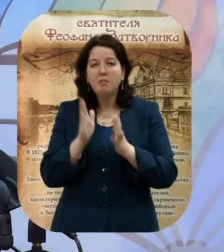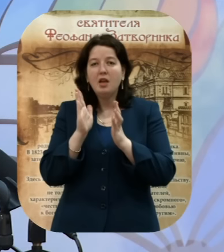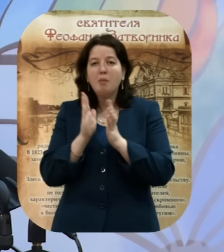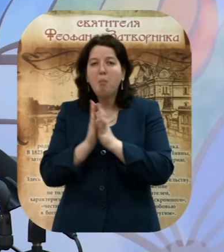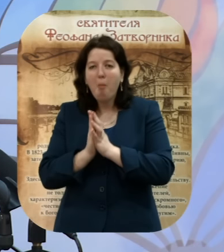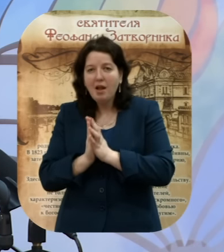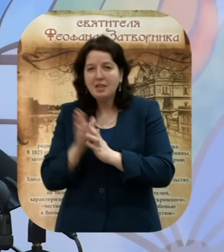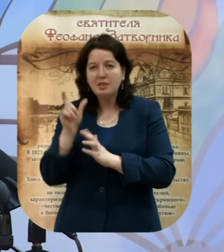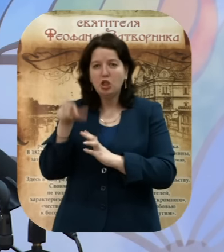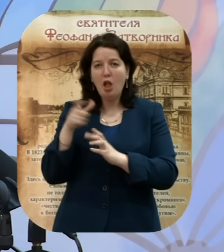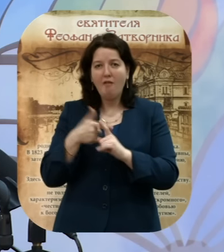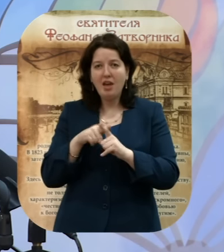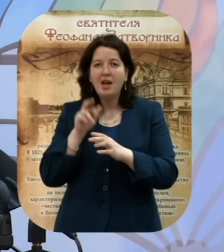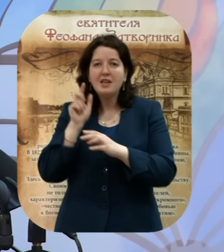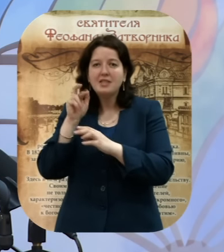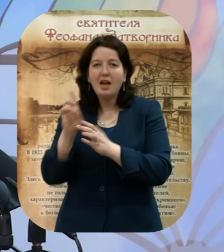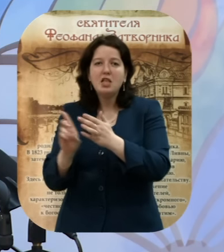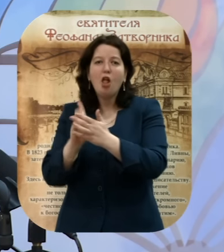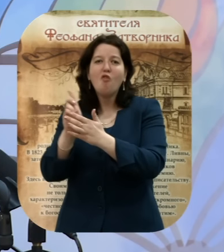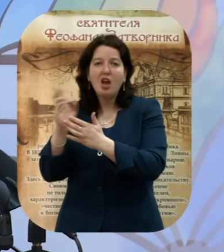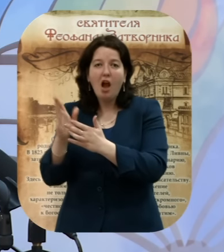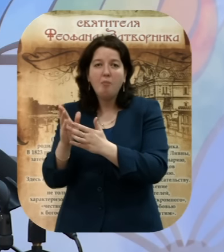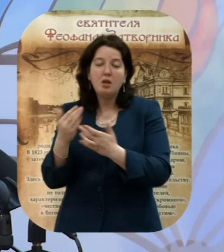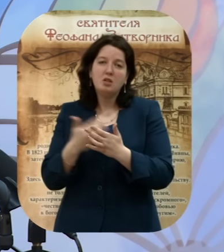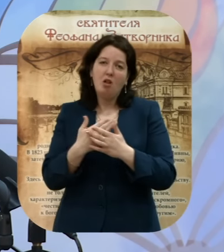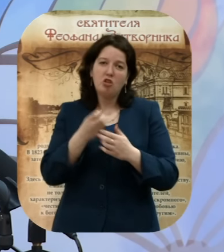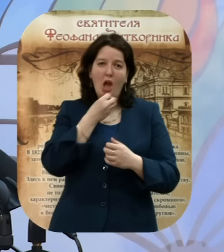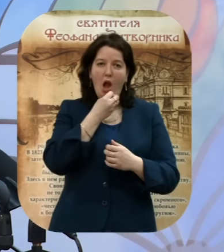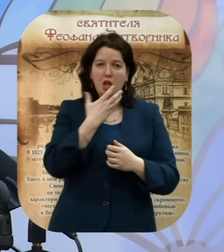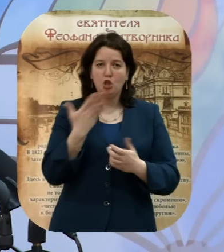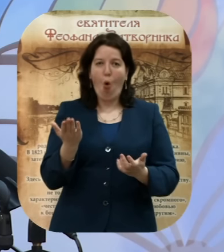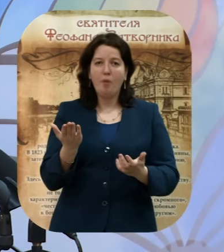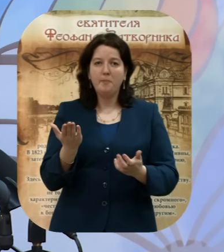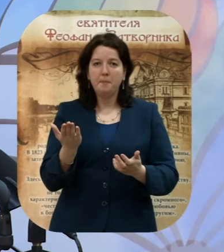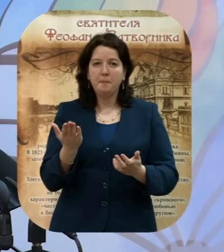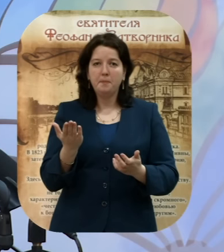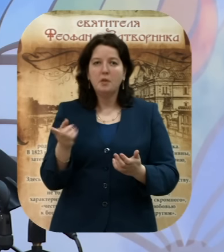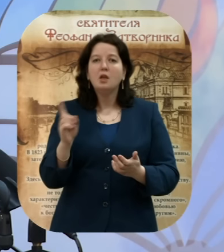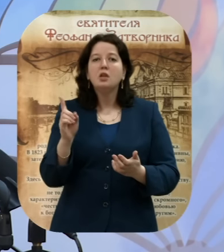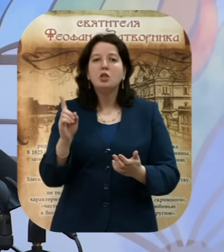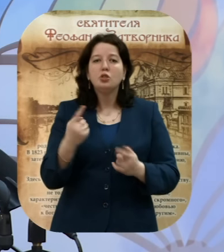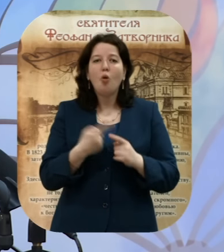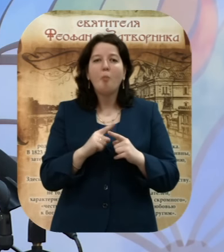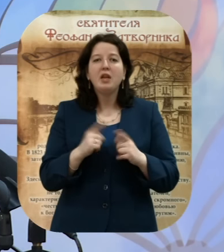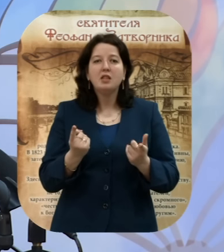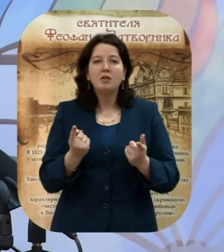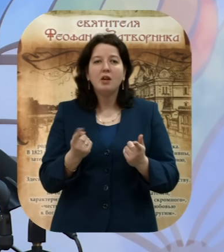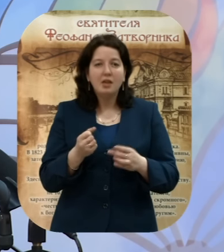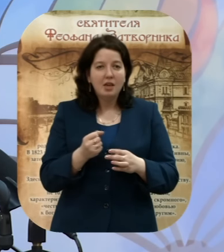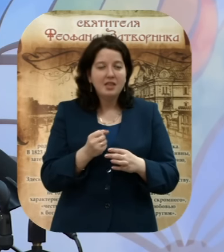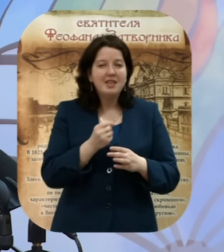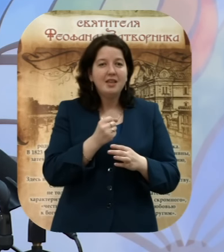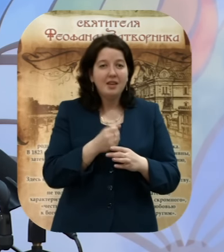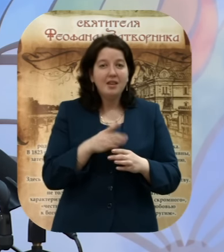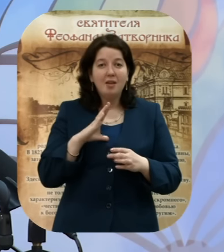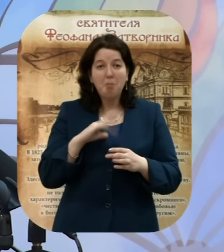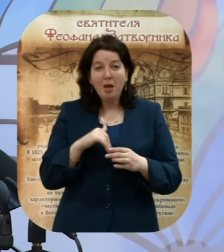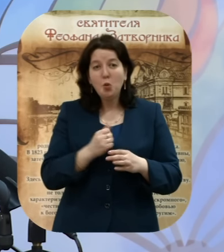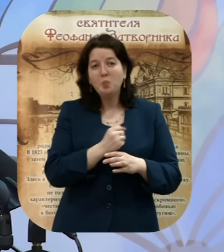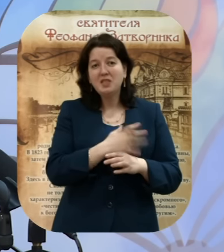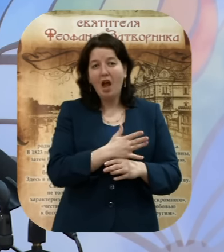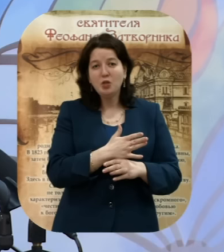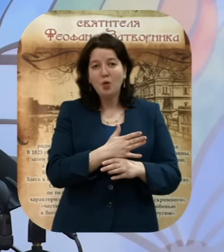храм, помолился. Ну, кажется, хорошо. И что тут при этом? И